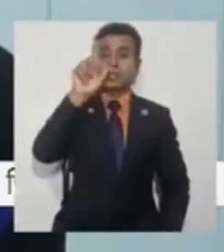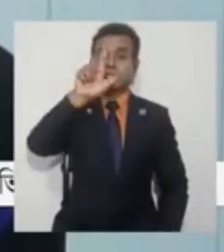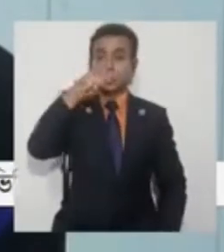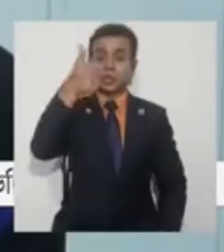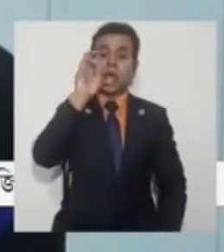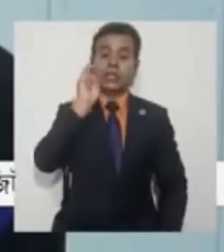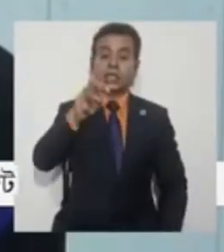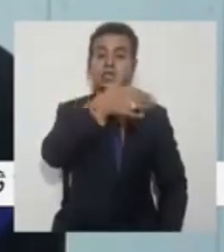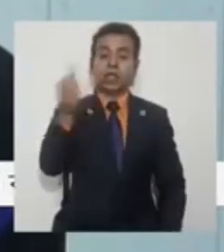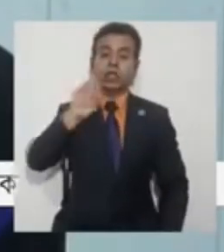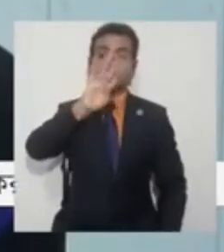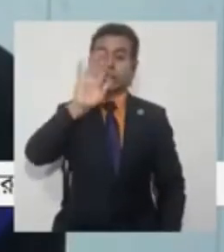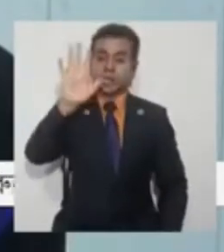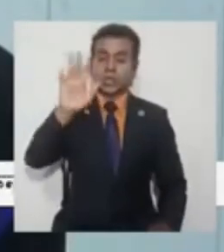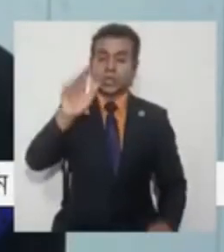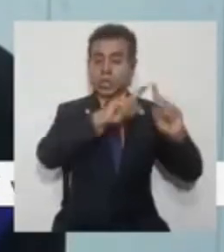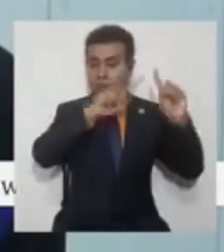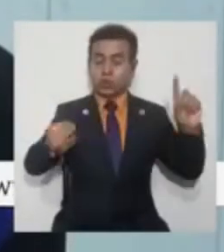7,875 জন এবং এ পর্যন্ত